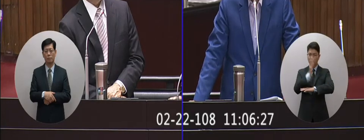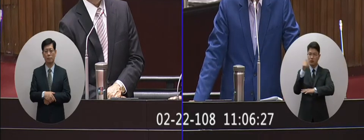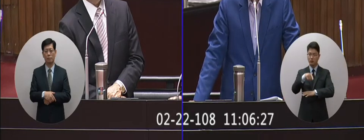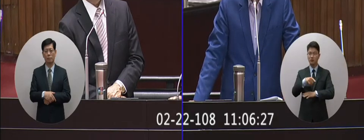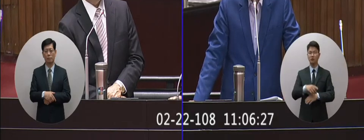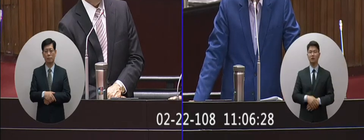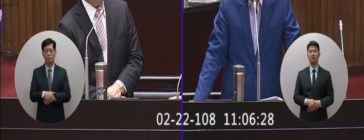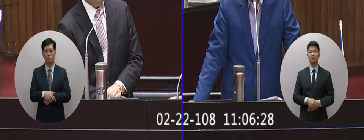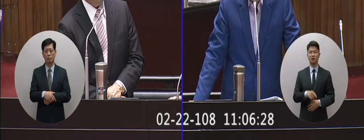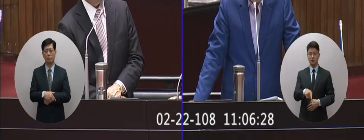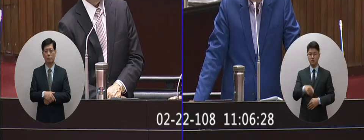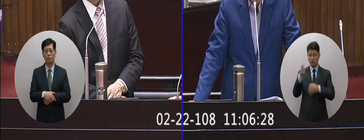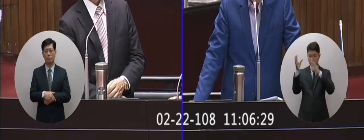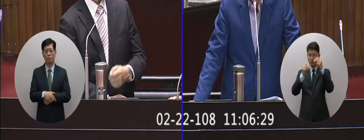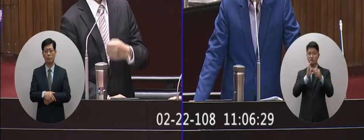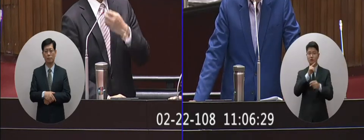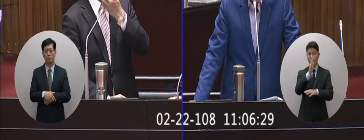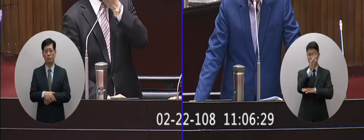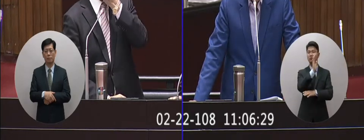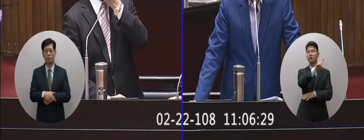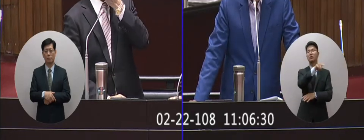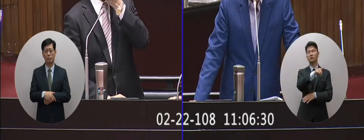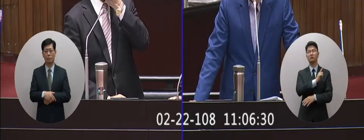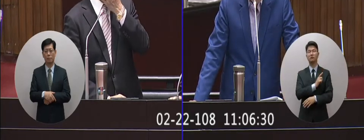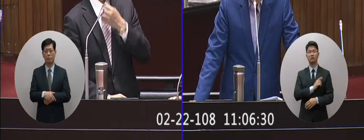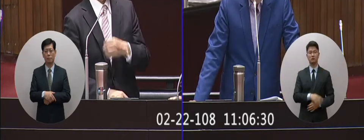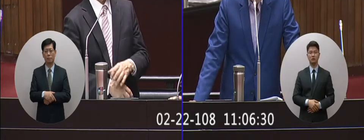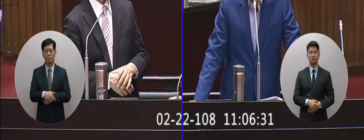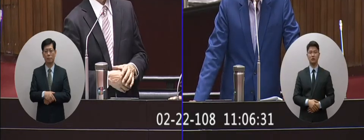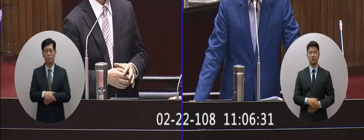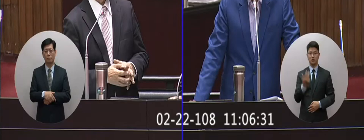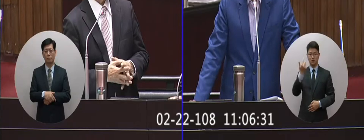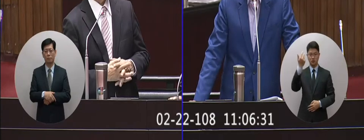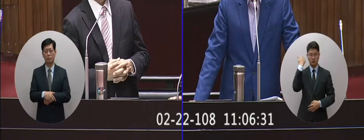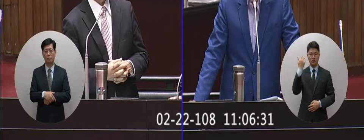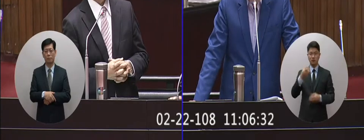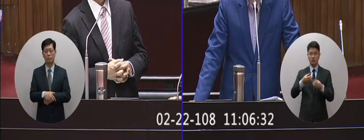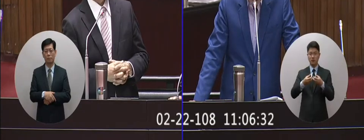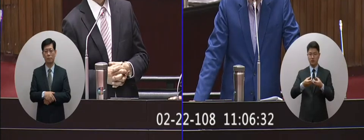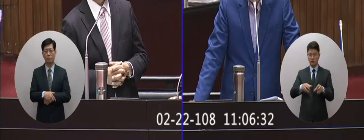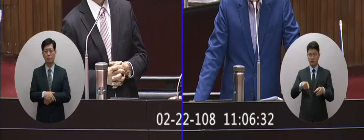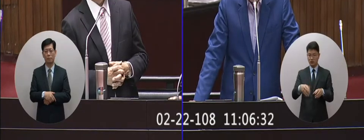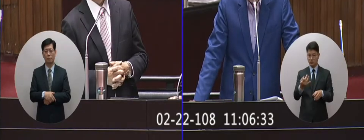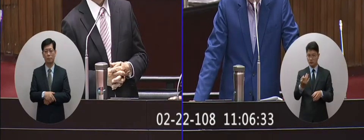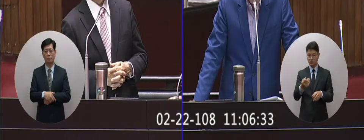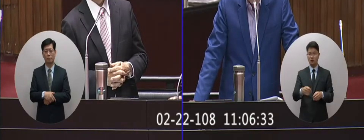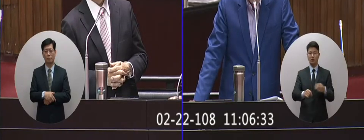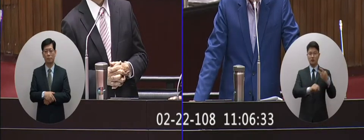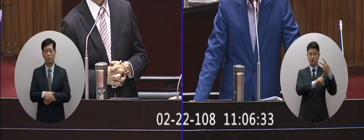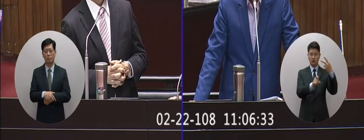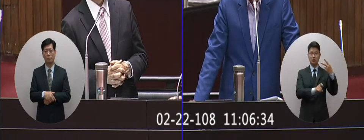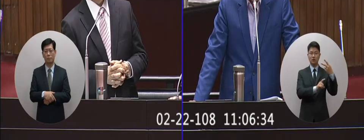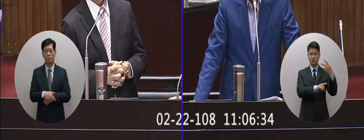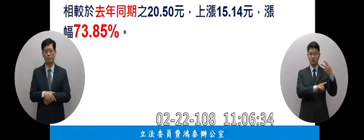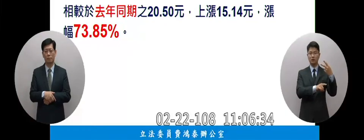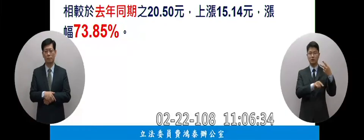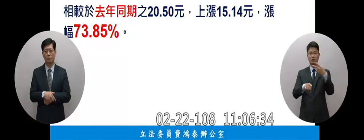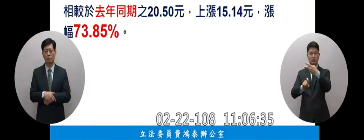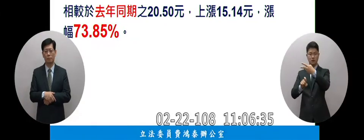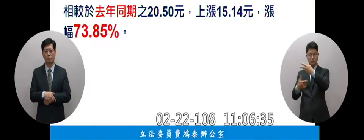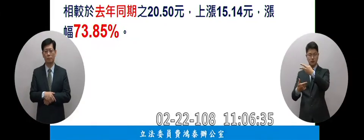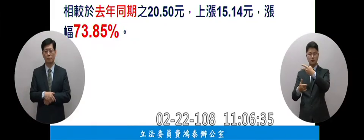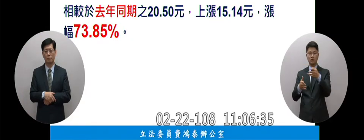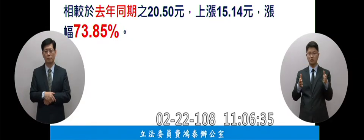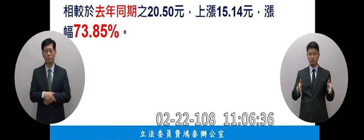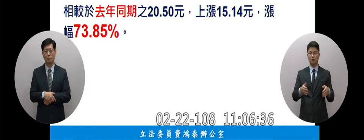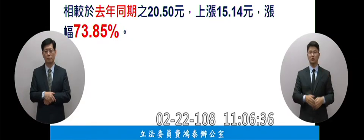我都引用你们的官方资料哈。上周的蛋价，上周就是2月10号到2月16号，鸡